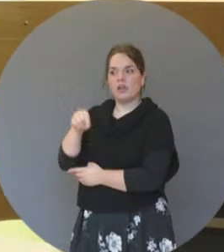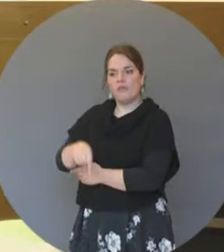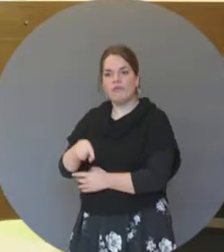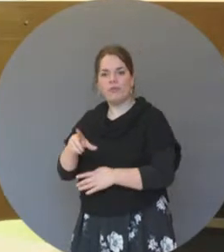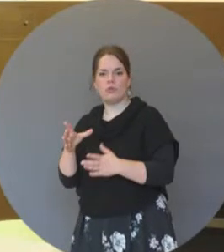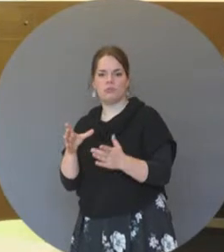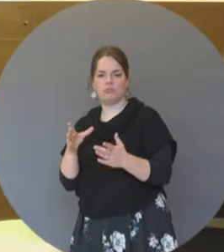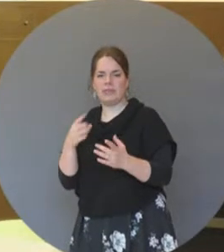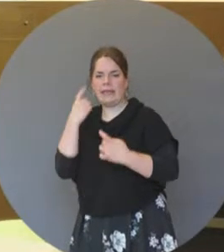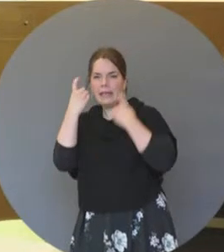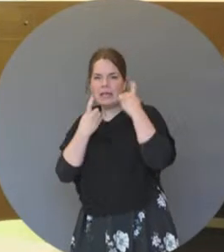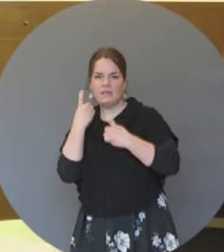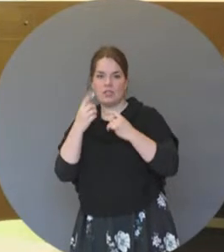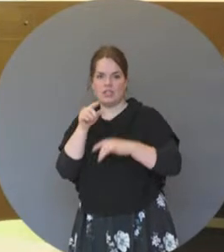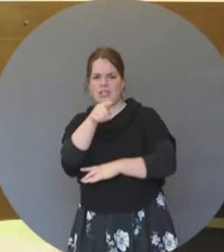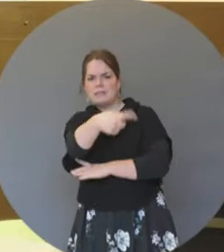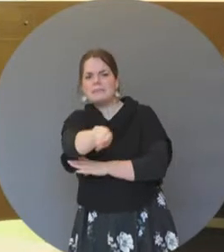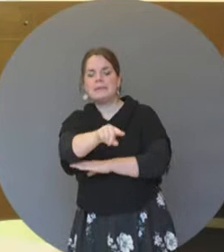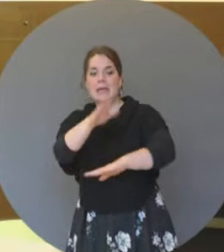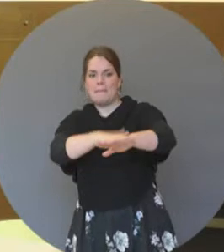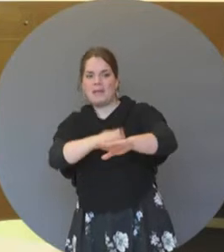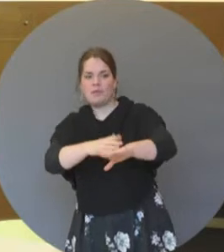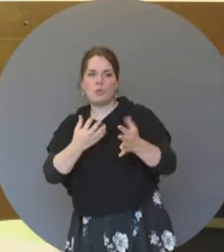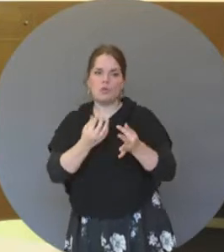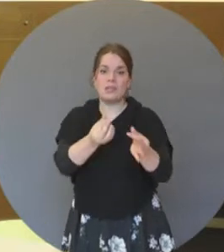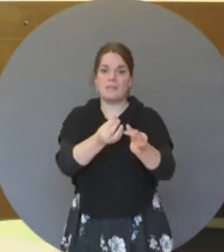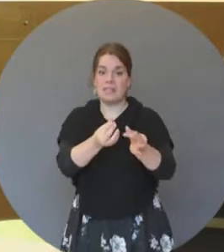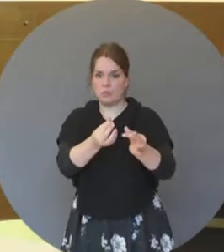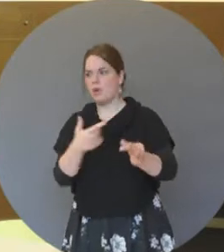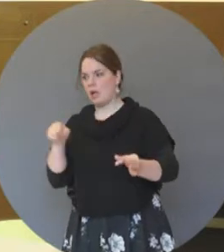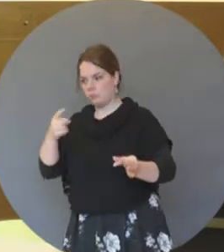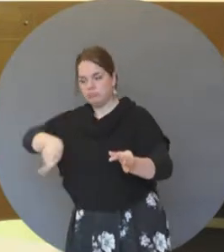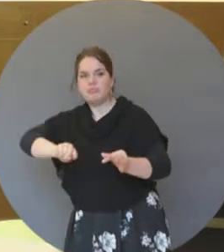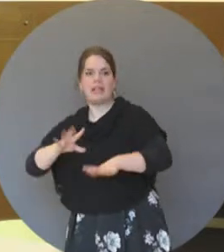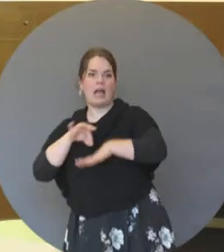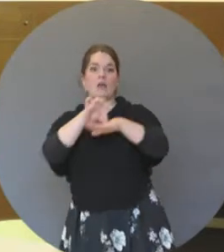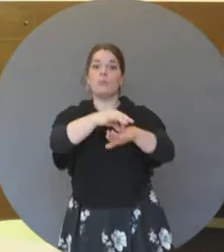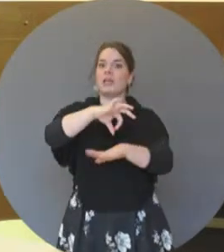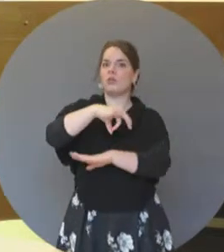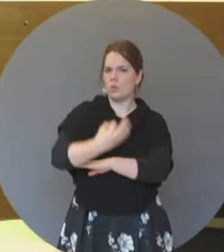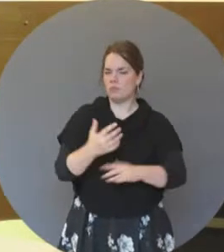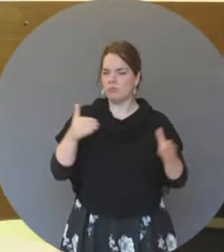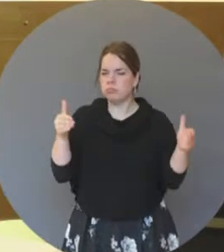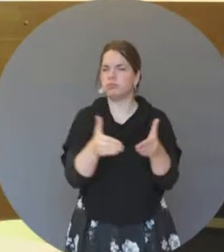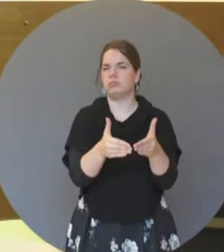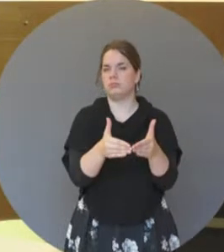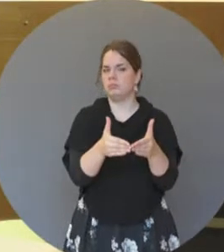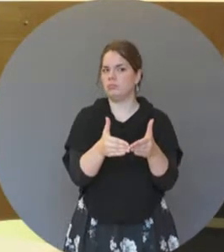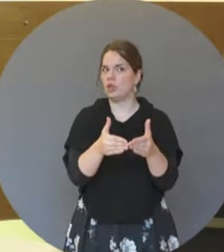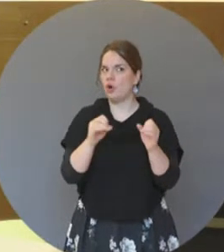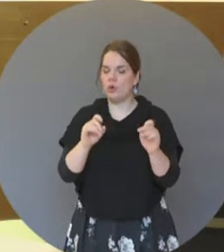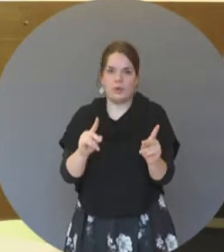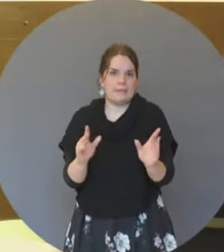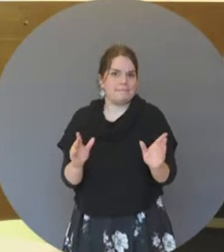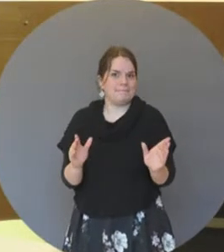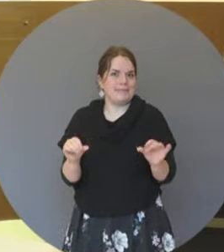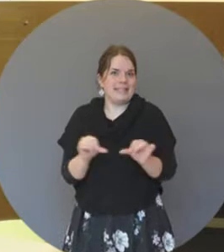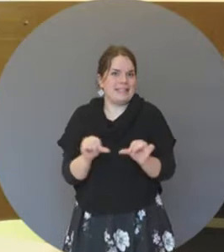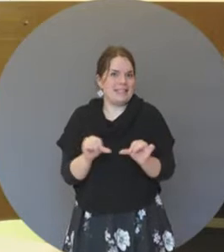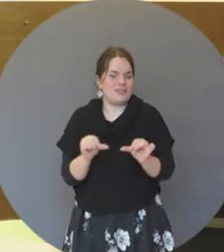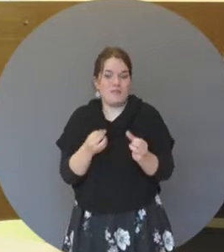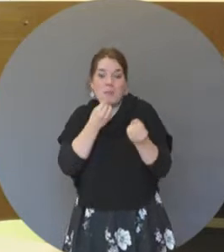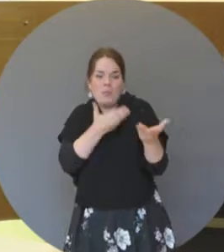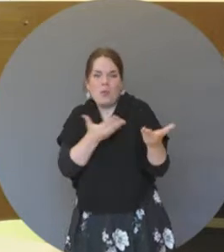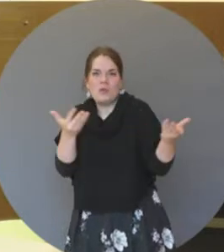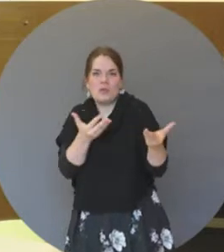éloigné de la prévention c'est une bonne chose mais qu'est-il proposé que peut-on faire pour les personnes